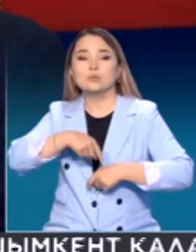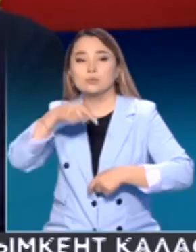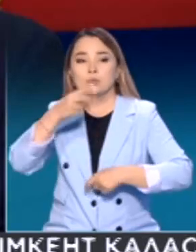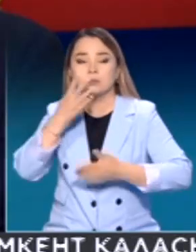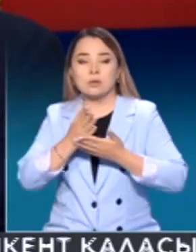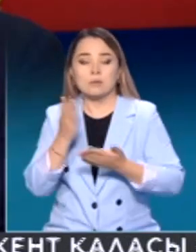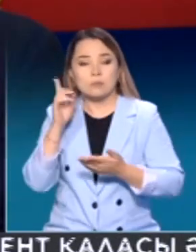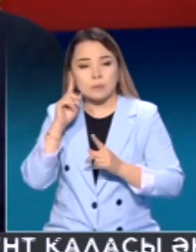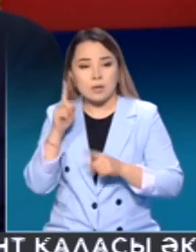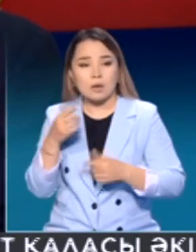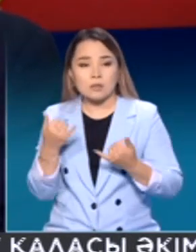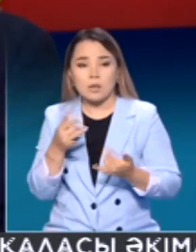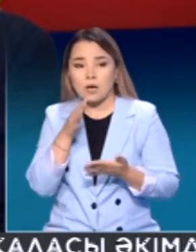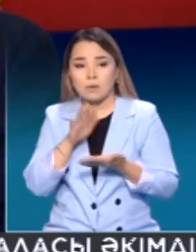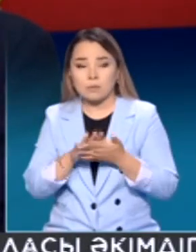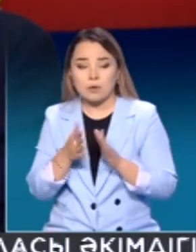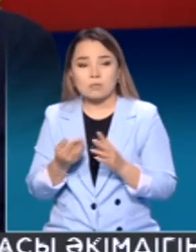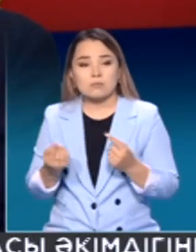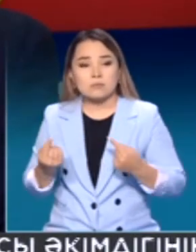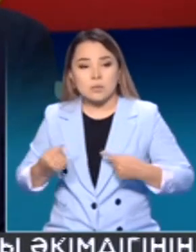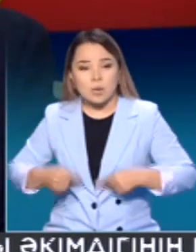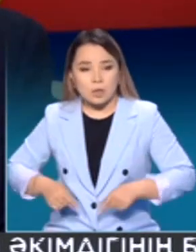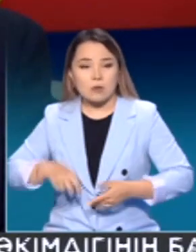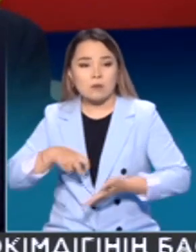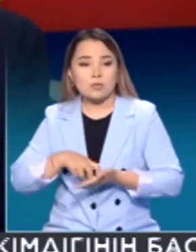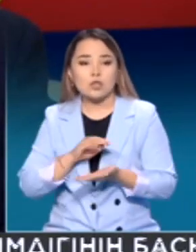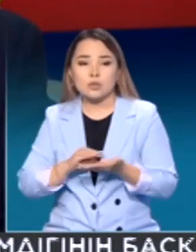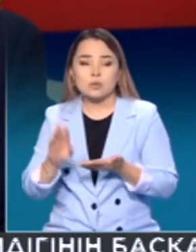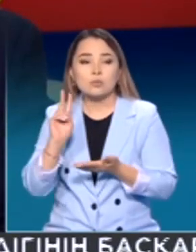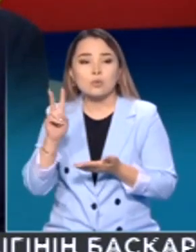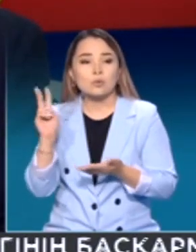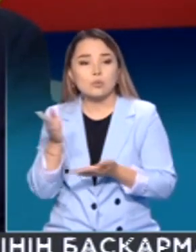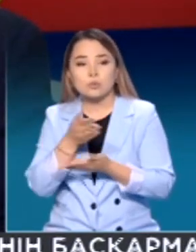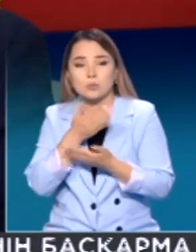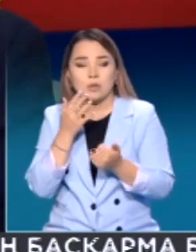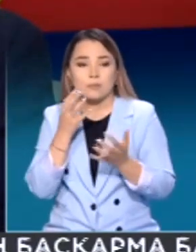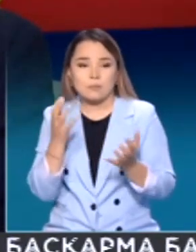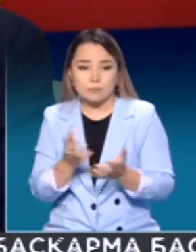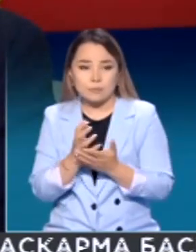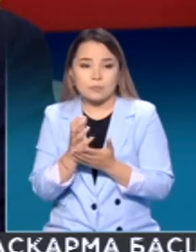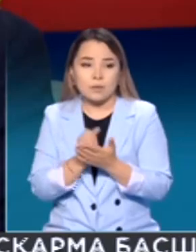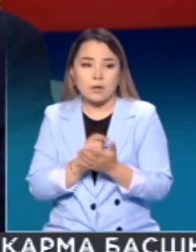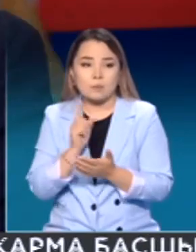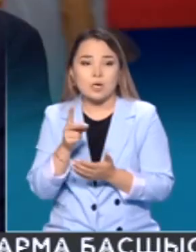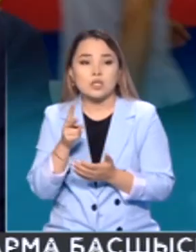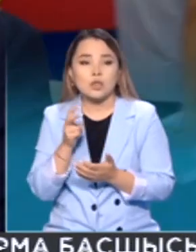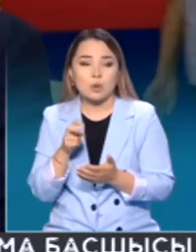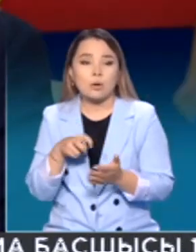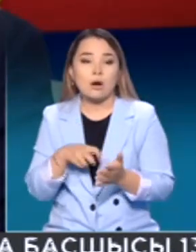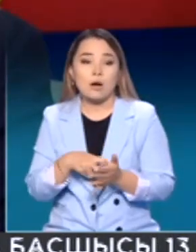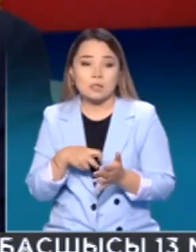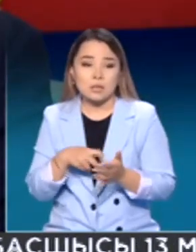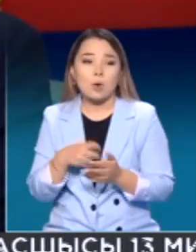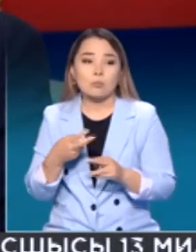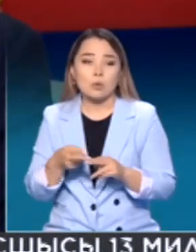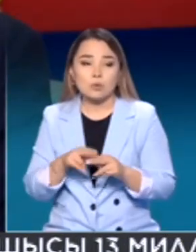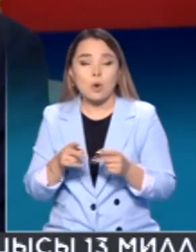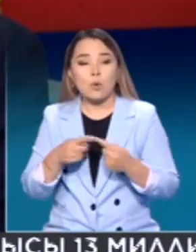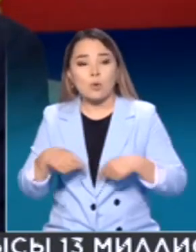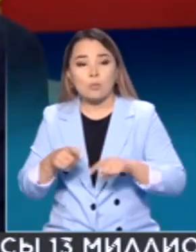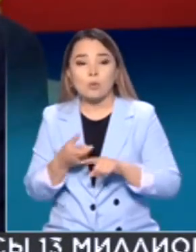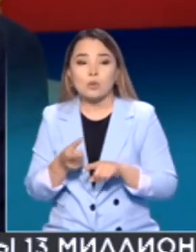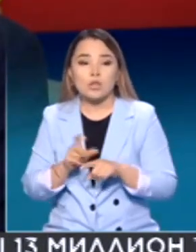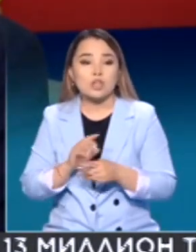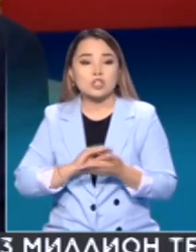кетіп бара жатқанына біздің жанымыз ашиды. Сондықтан осы жанрды біз барынша сақтап қалсақ, 1200 хат дегеніміз осы қоғамда өте